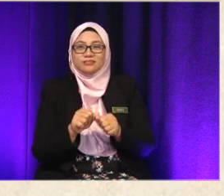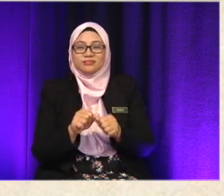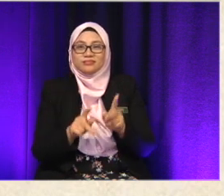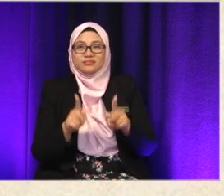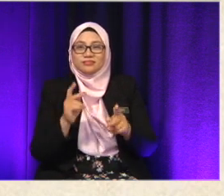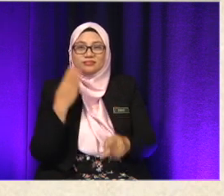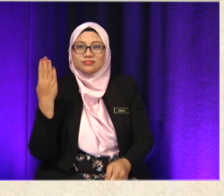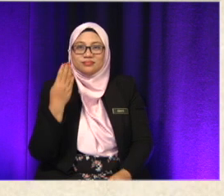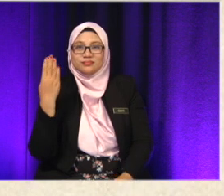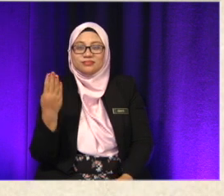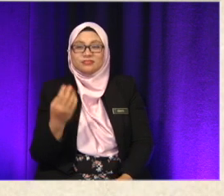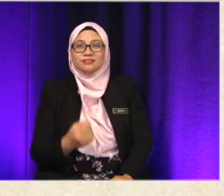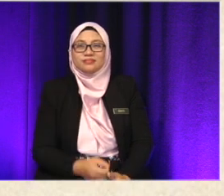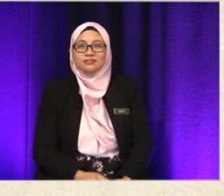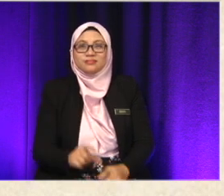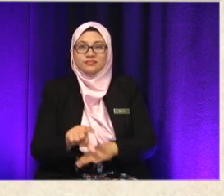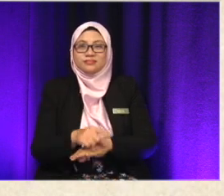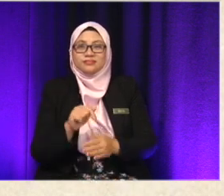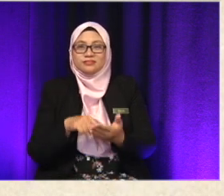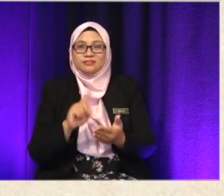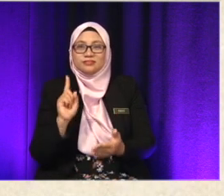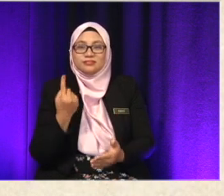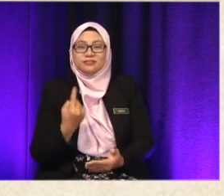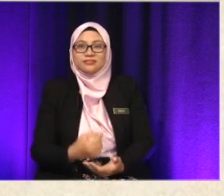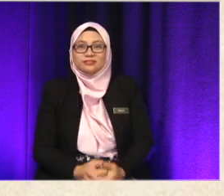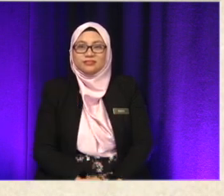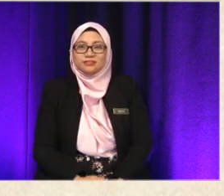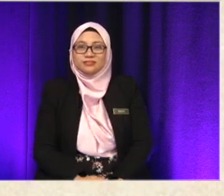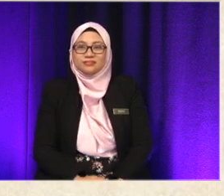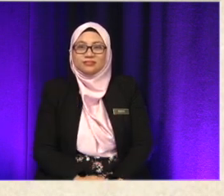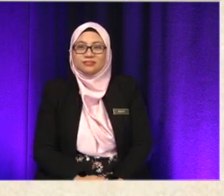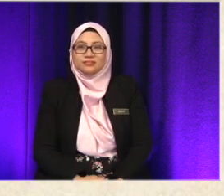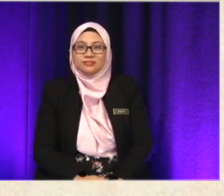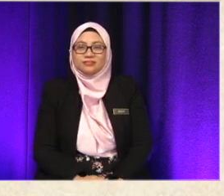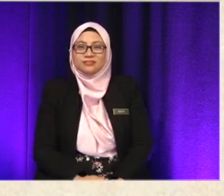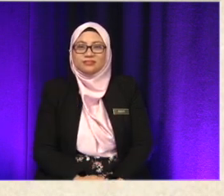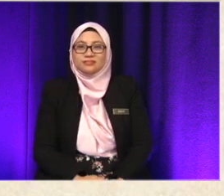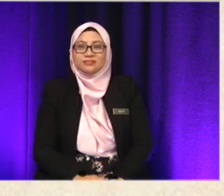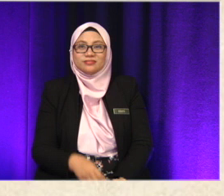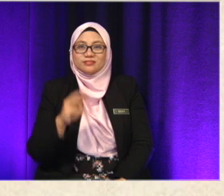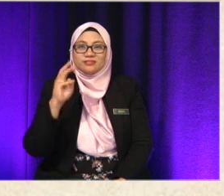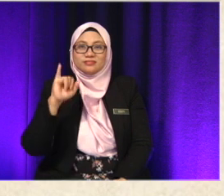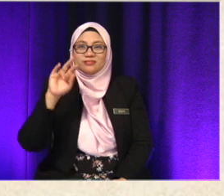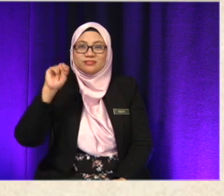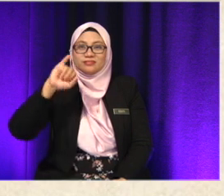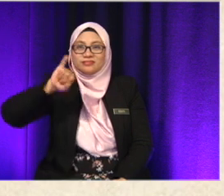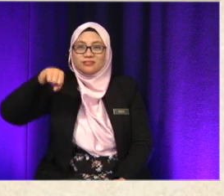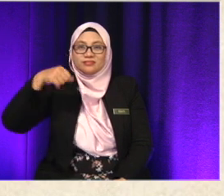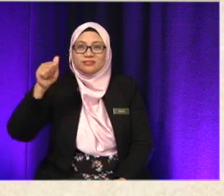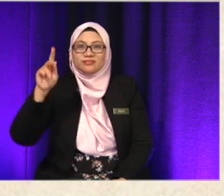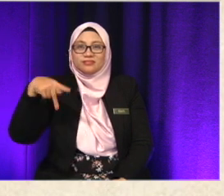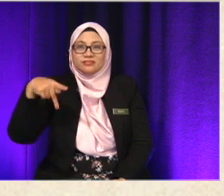kita guna yang ini saja. Okey. Cikgu teruskan lagi Okey, kemudian injap sahala. Injap sahala ni, okey, cikgu bagi penangan